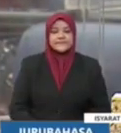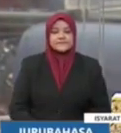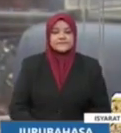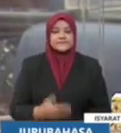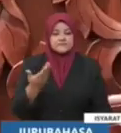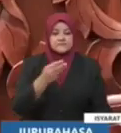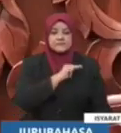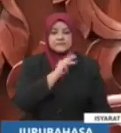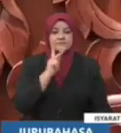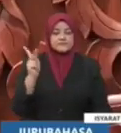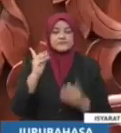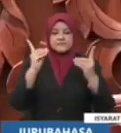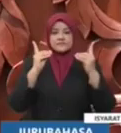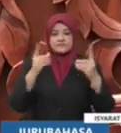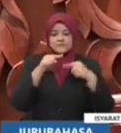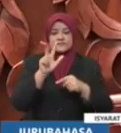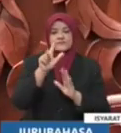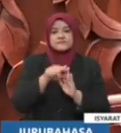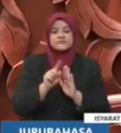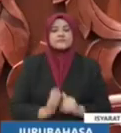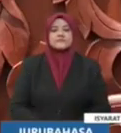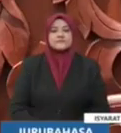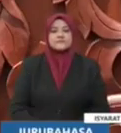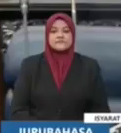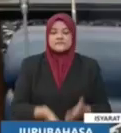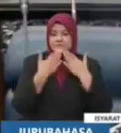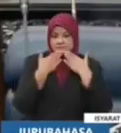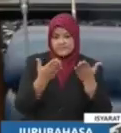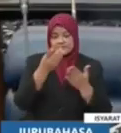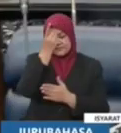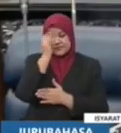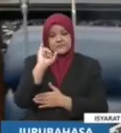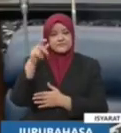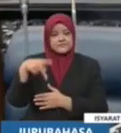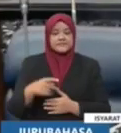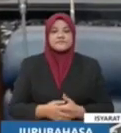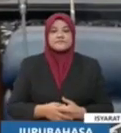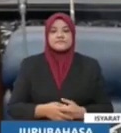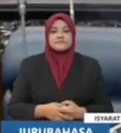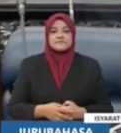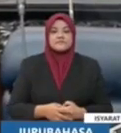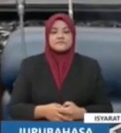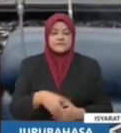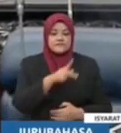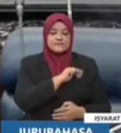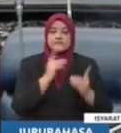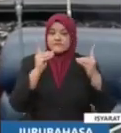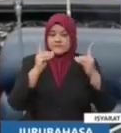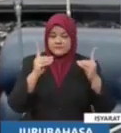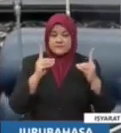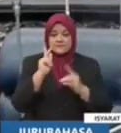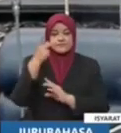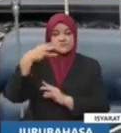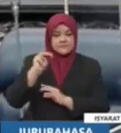menteri kanan terjadi kamu jawab tiga menit terima kasih betul-betul Kementerian Pendidikan